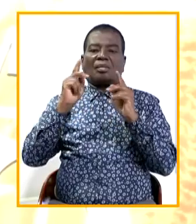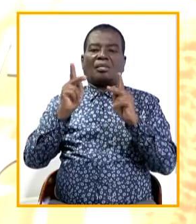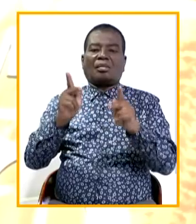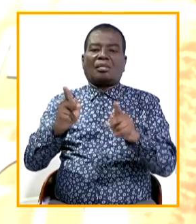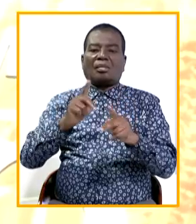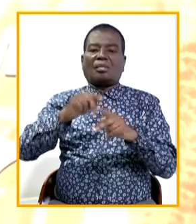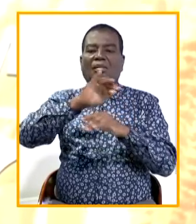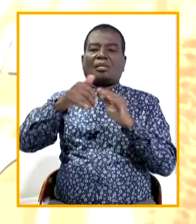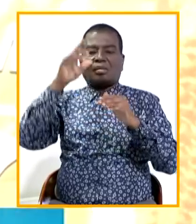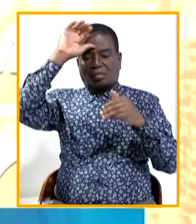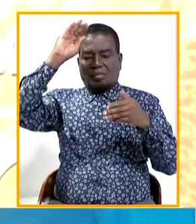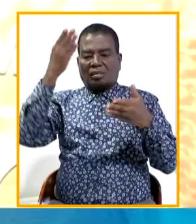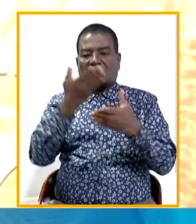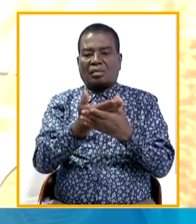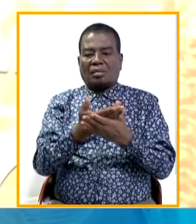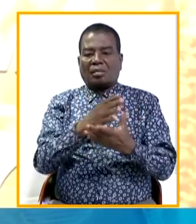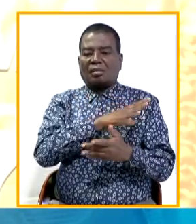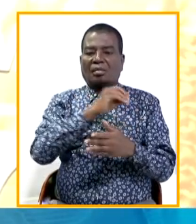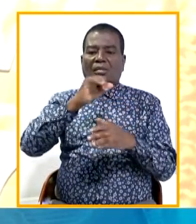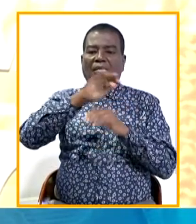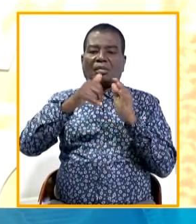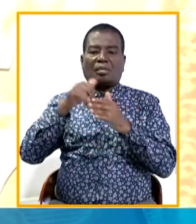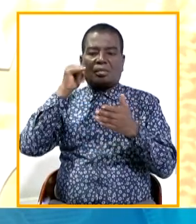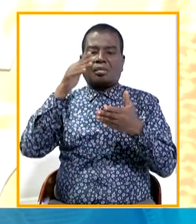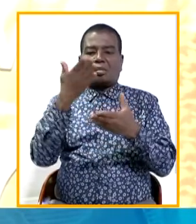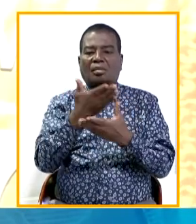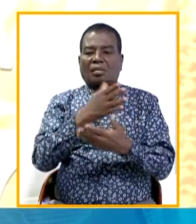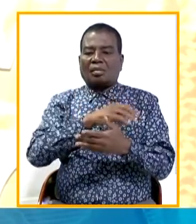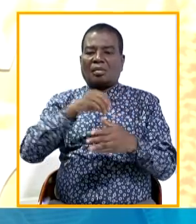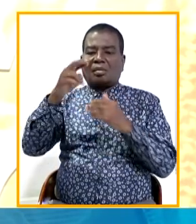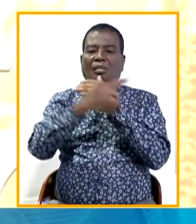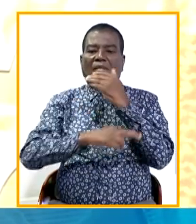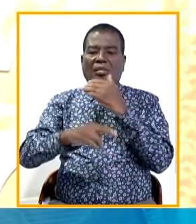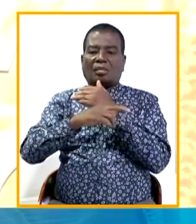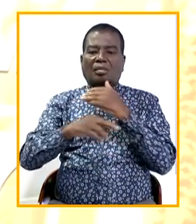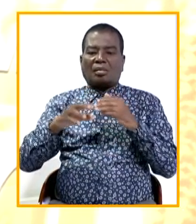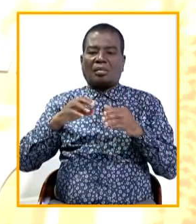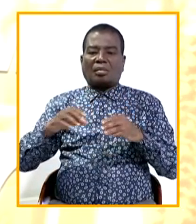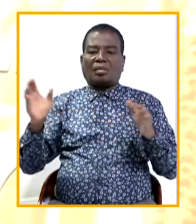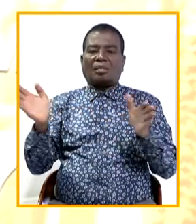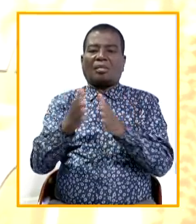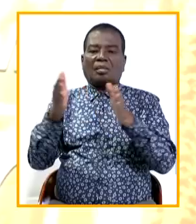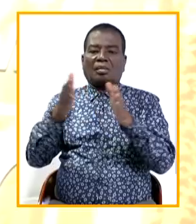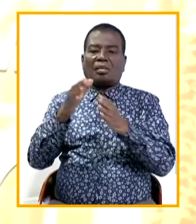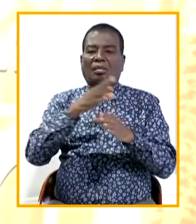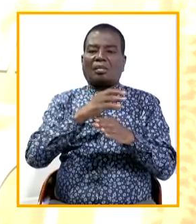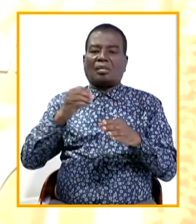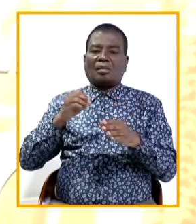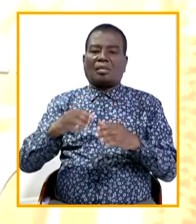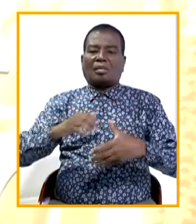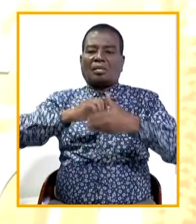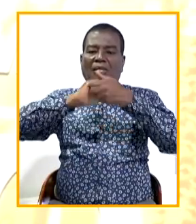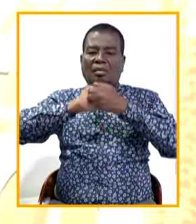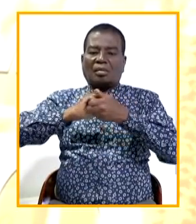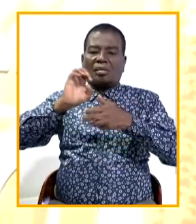tous les fils et toutes les filles du Sud Komoué de se retrouver dans un élan de